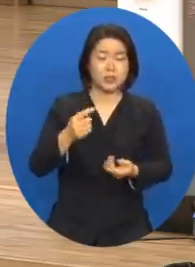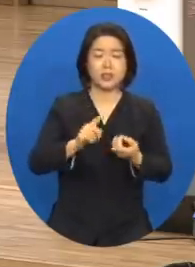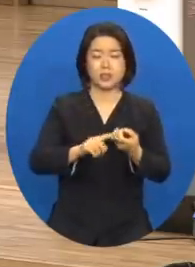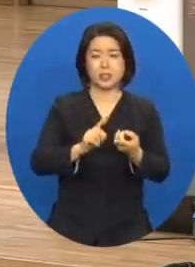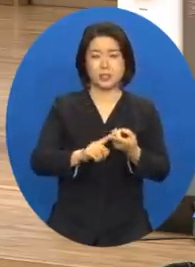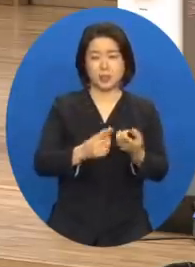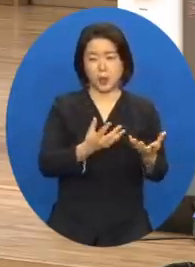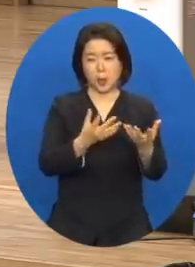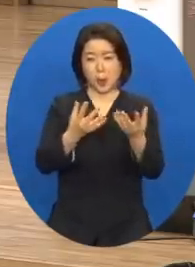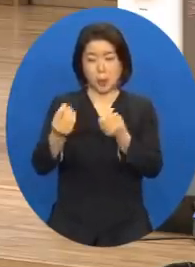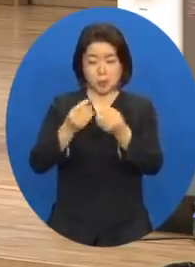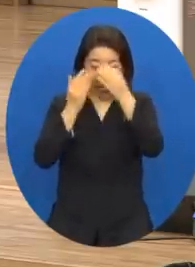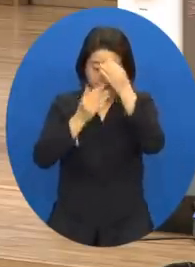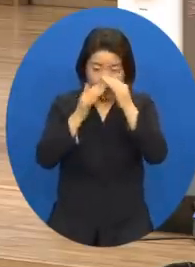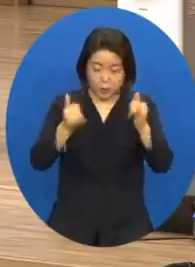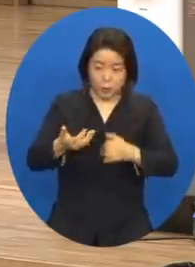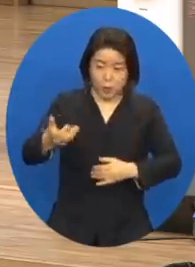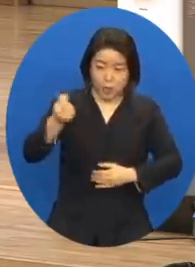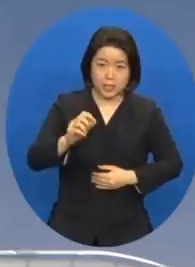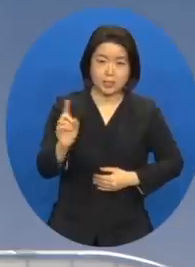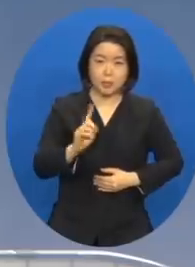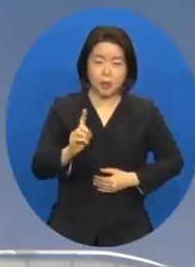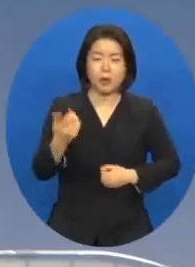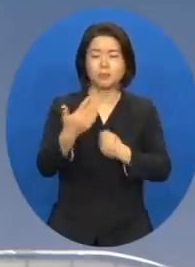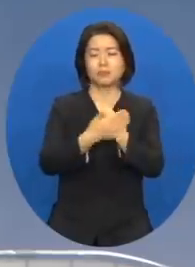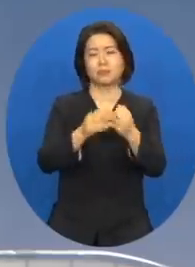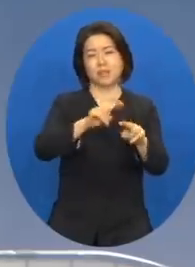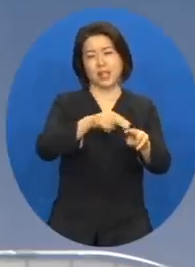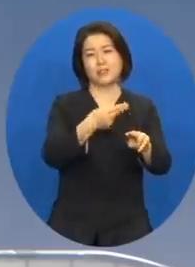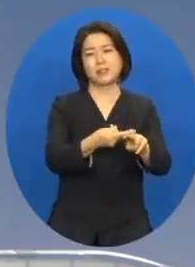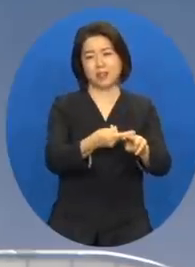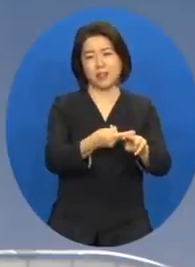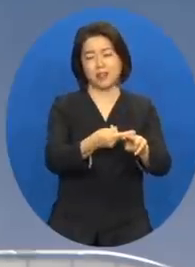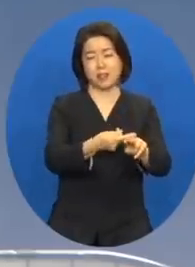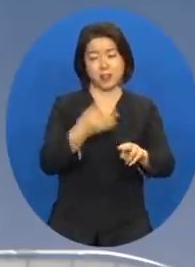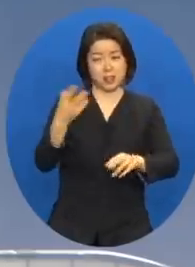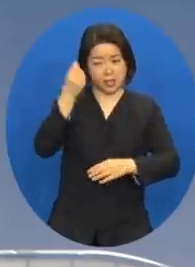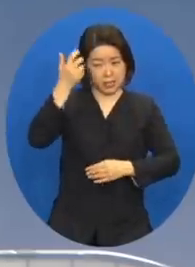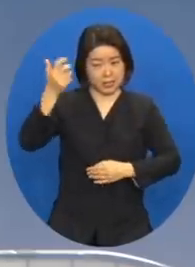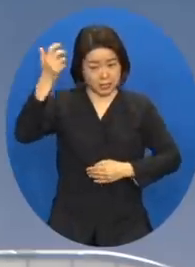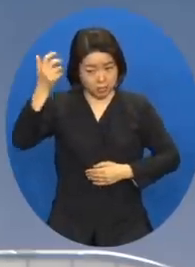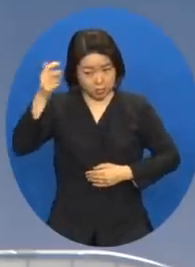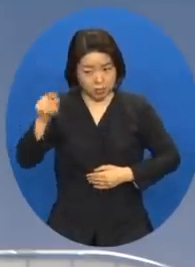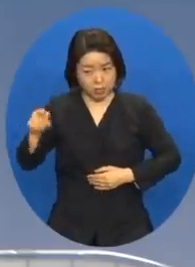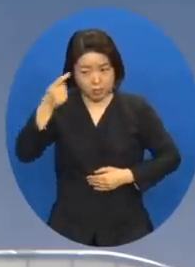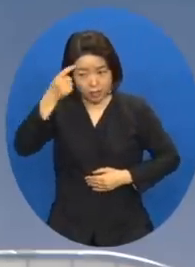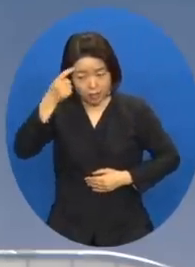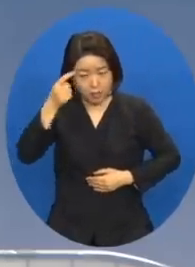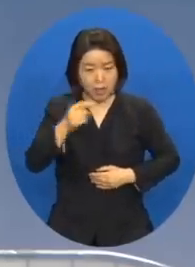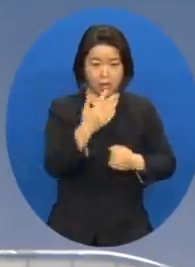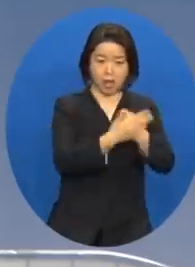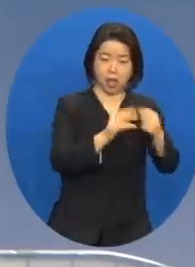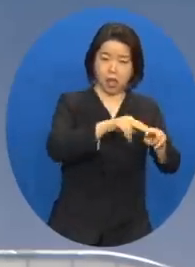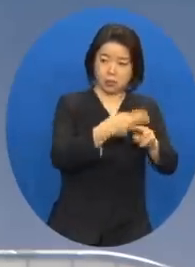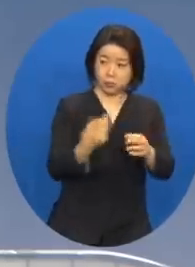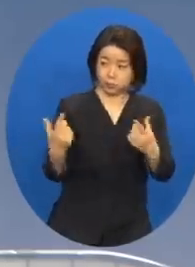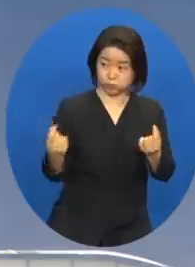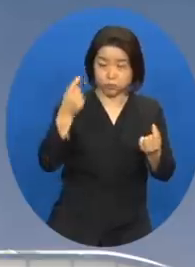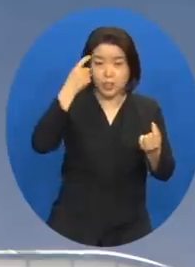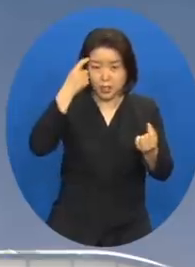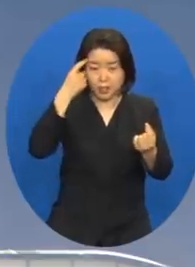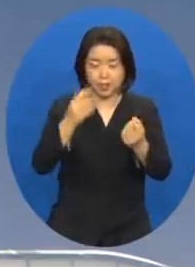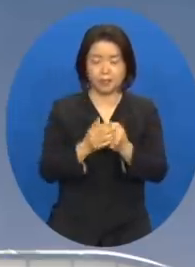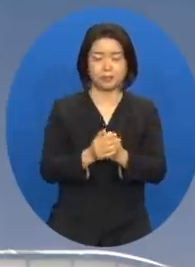성도들이 가진 관심 중에 하나가 은사입니다. 성령 그러면 은사를 생각합니다.